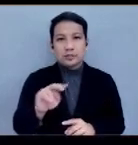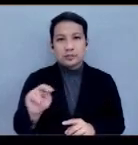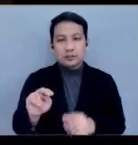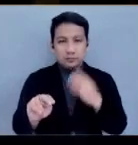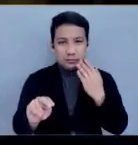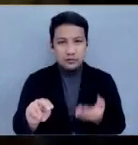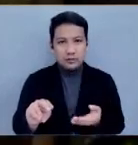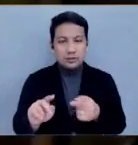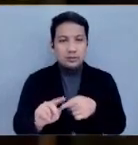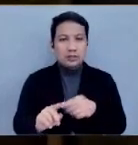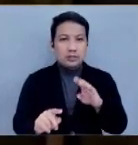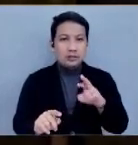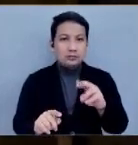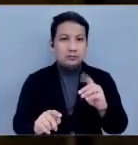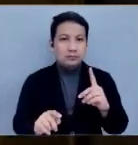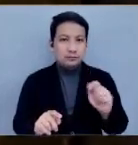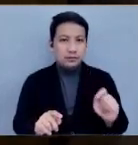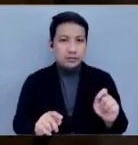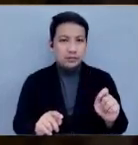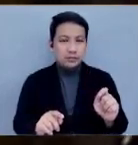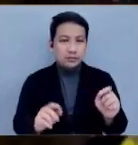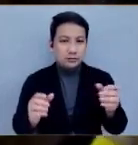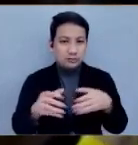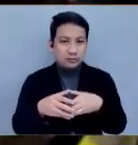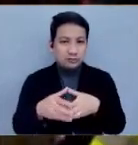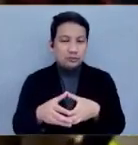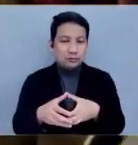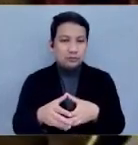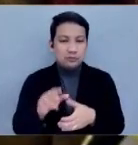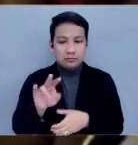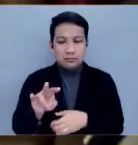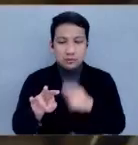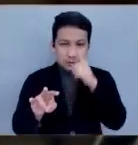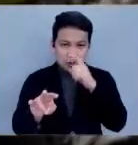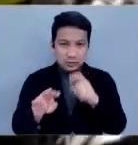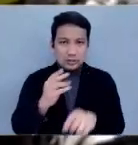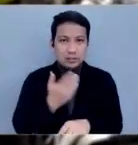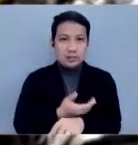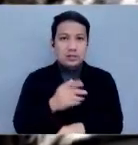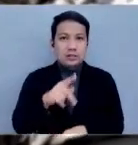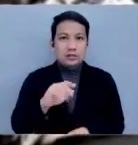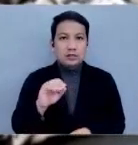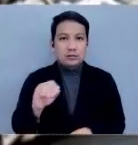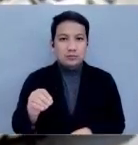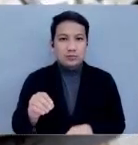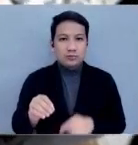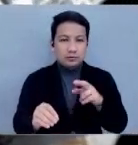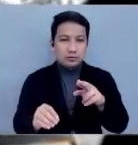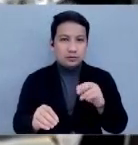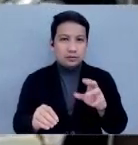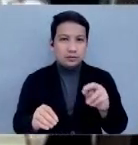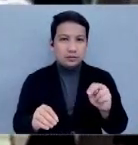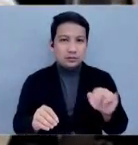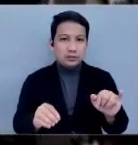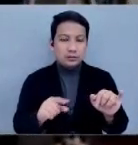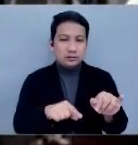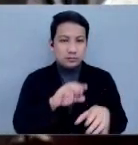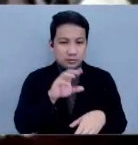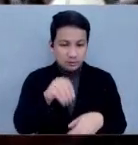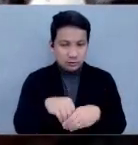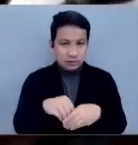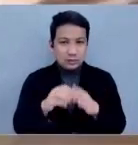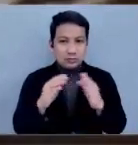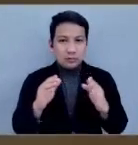Gwen na nagtatrabaho sa bodega. Nasawi rin ang 7 taong gulang niyang apo na si Rainier. Pumasok lang daw noon ang bata sa bodega nang sakto